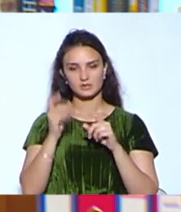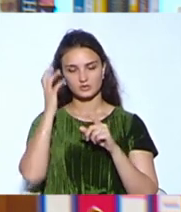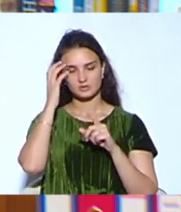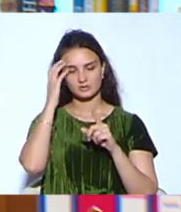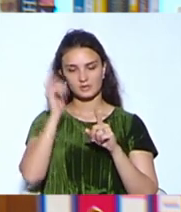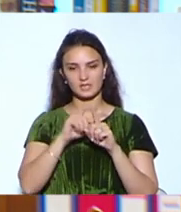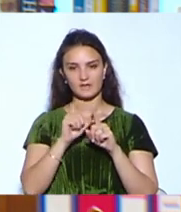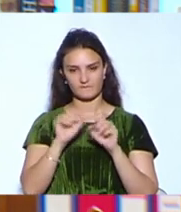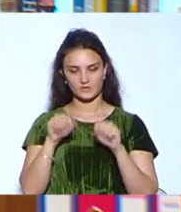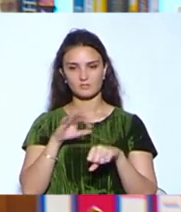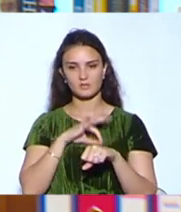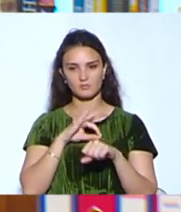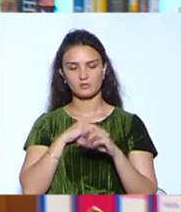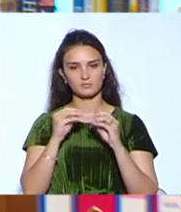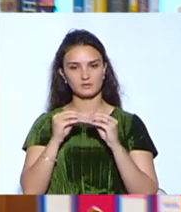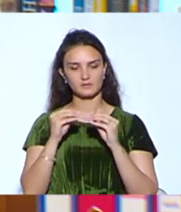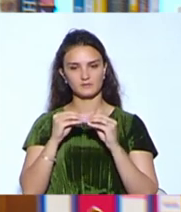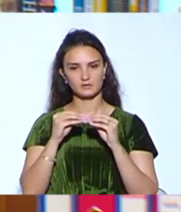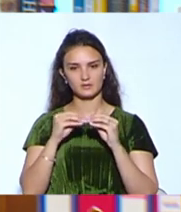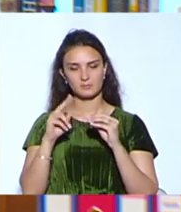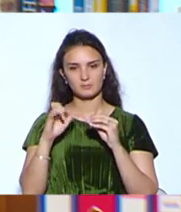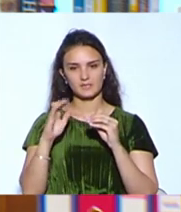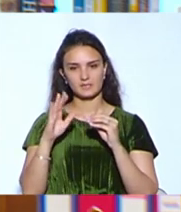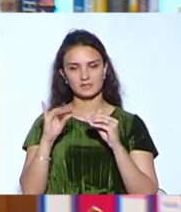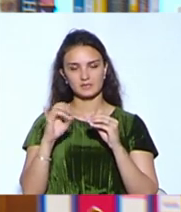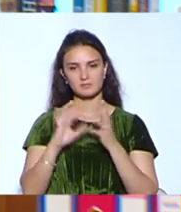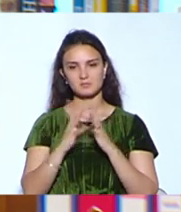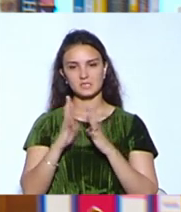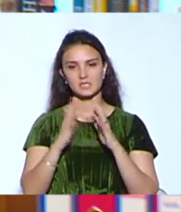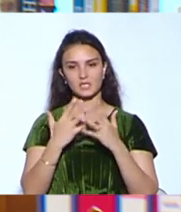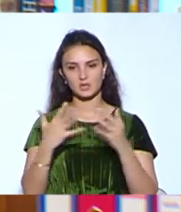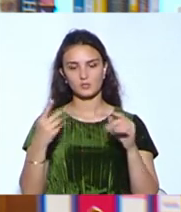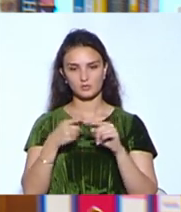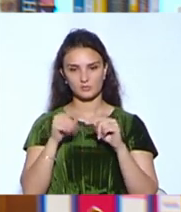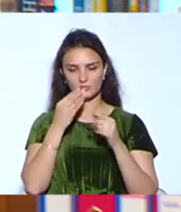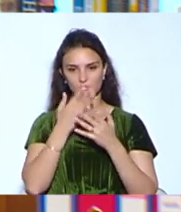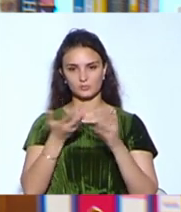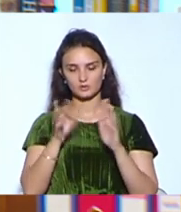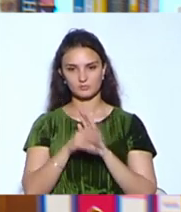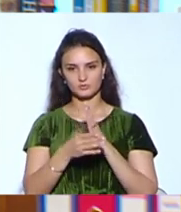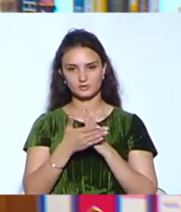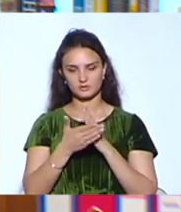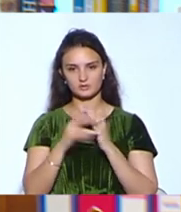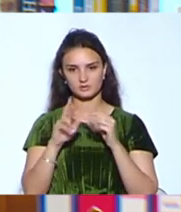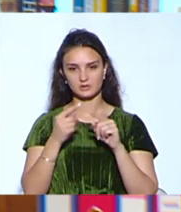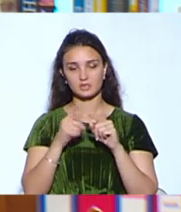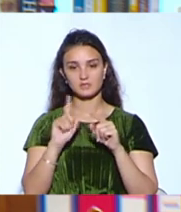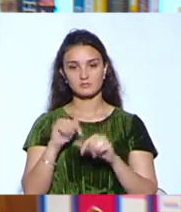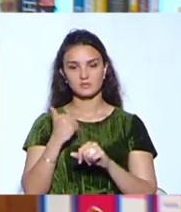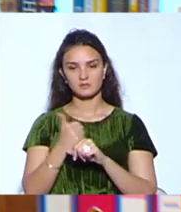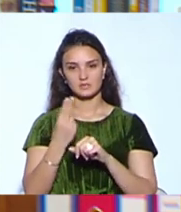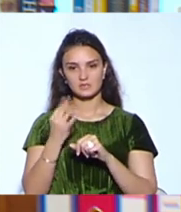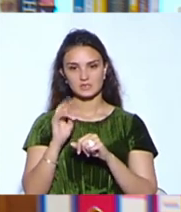შეიძლება გამოიყენოთ, იგივე სამსახურს გაგვიწევს, პექტინები, ანუ მცენარეული ბოჭკოები, რომელიც არის ამ პროდუქტებში და რაც